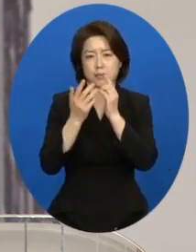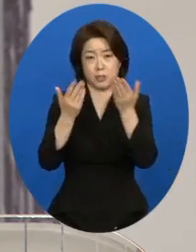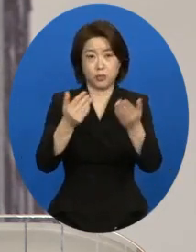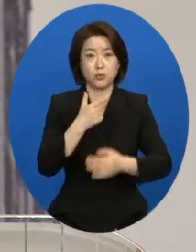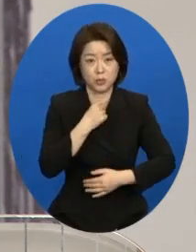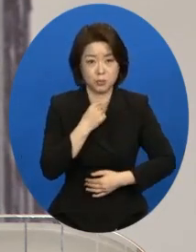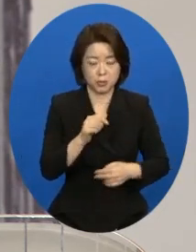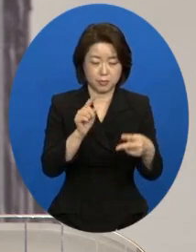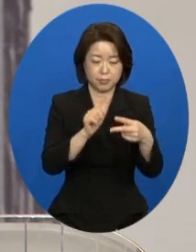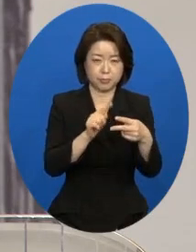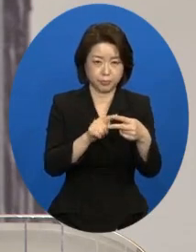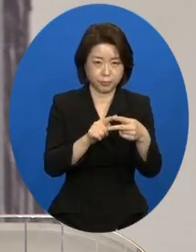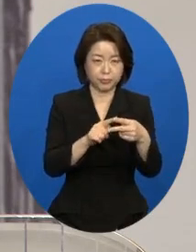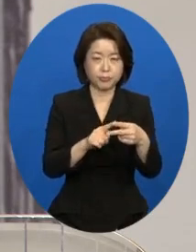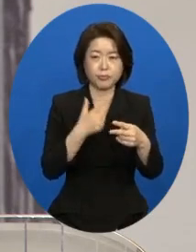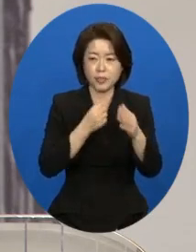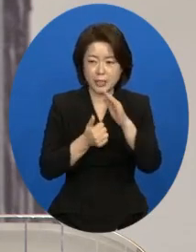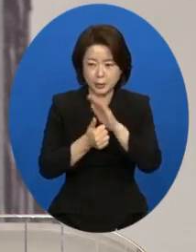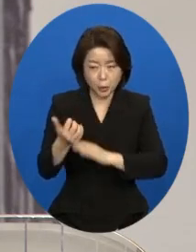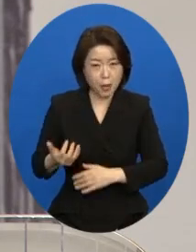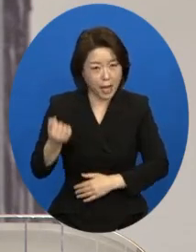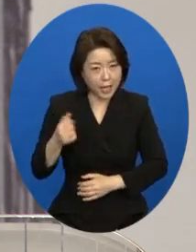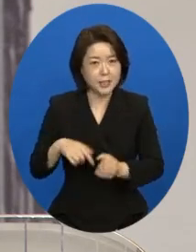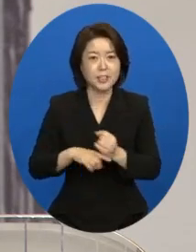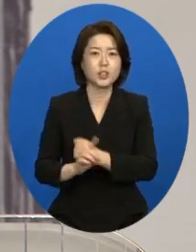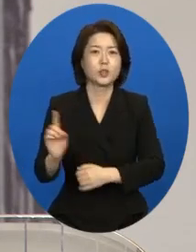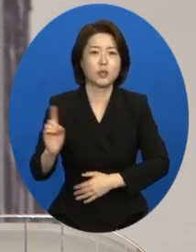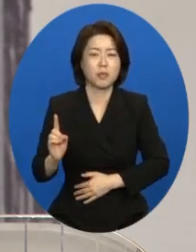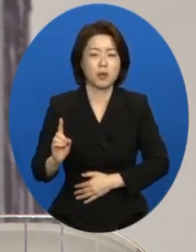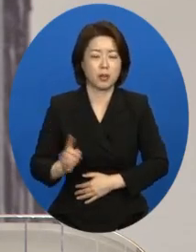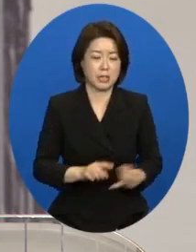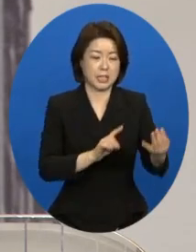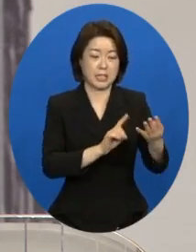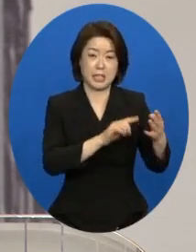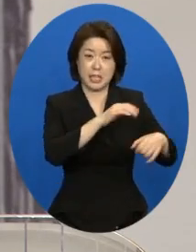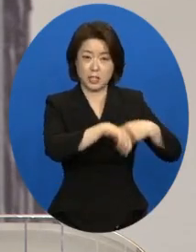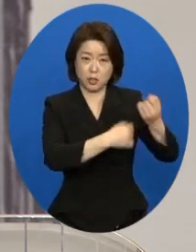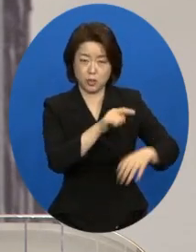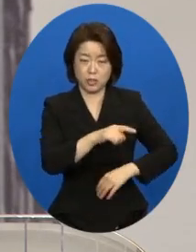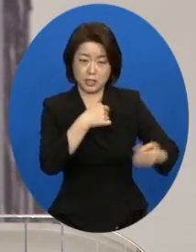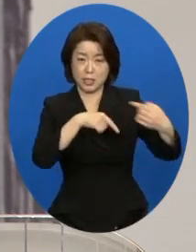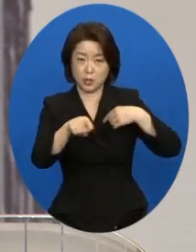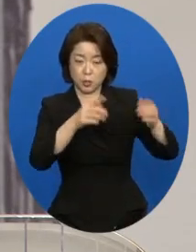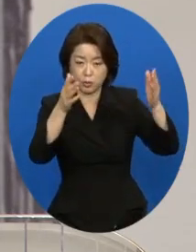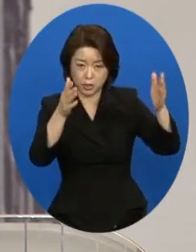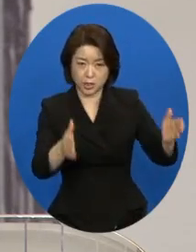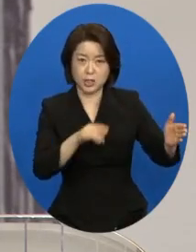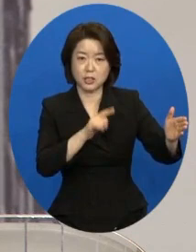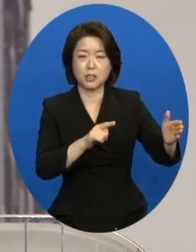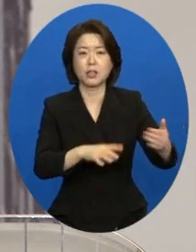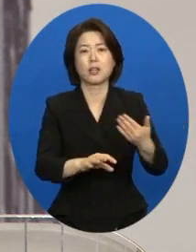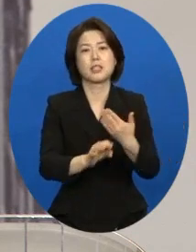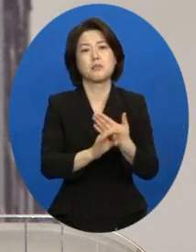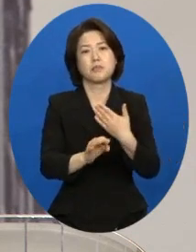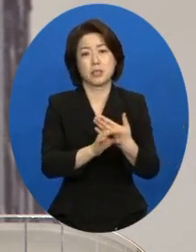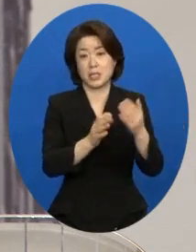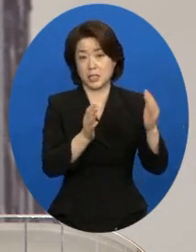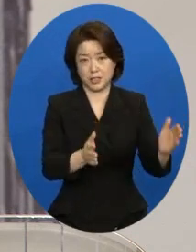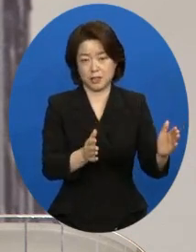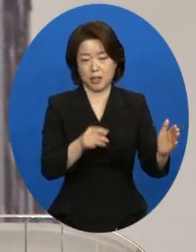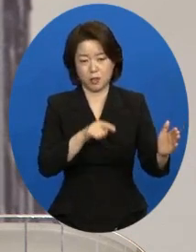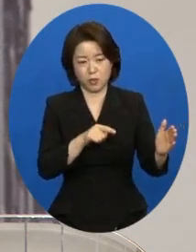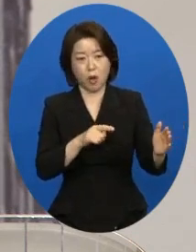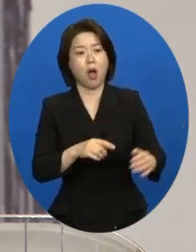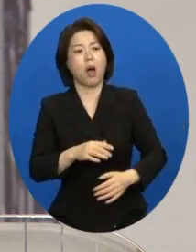번째는 우리에게 소망이 있는 이유는 이 넷째 짐승의 통치는 일시적이다라는 것, 바로 거기에서